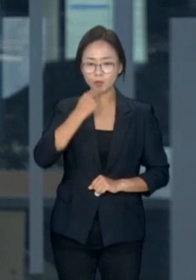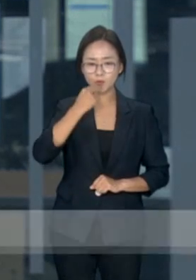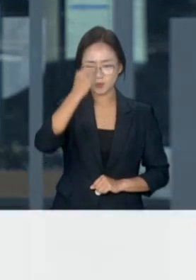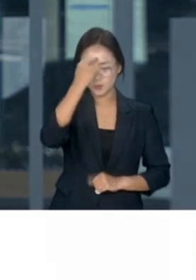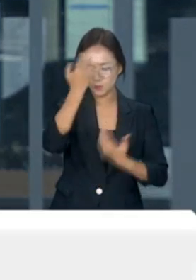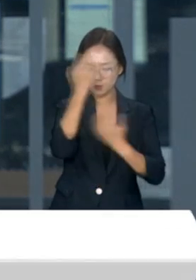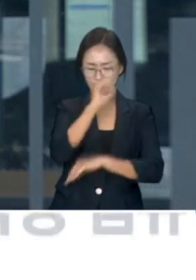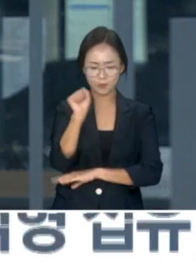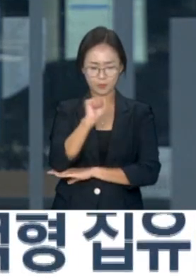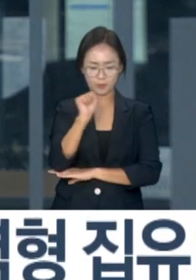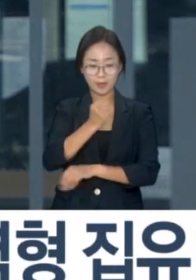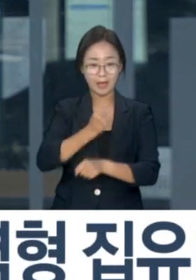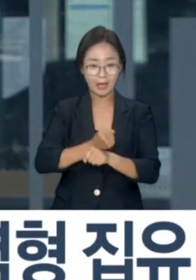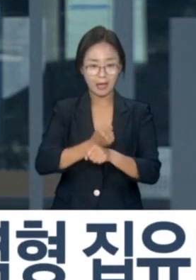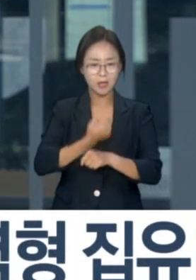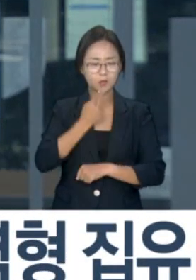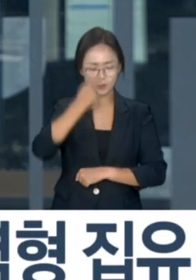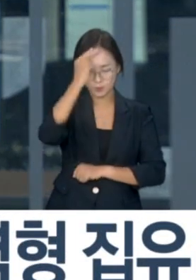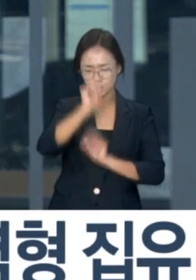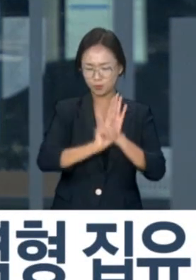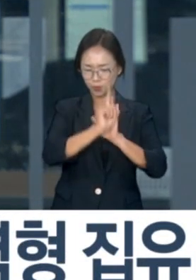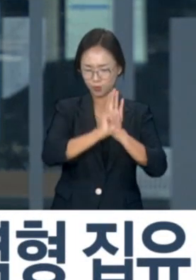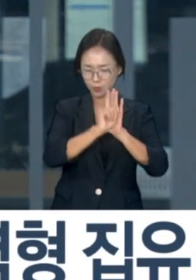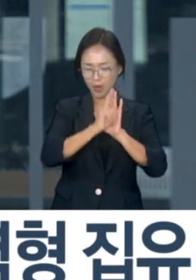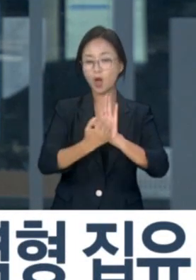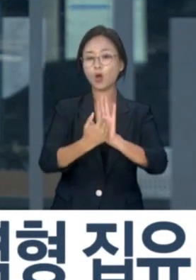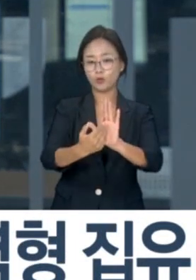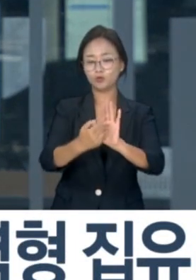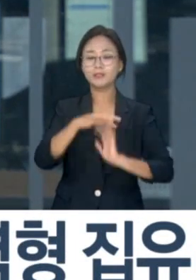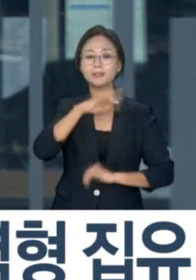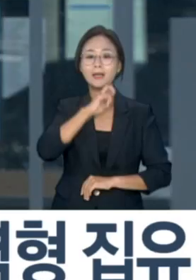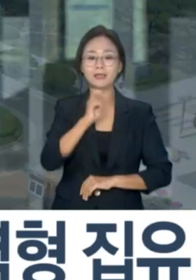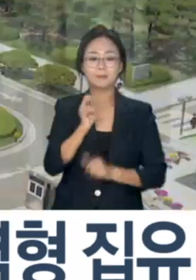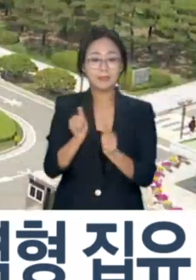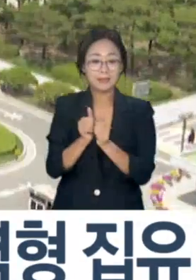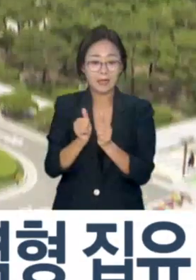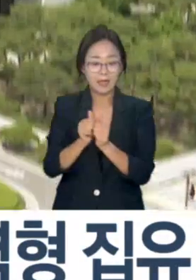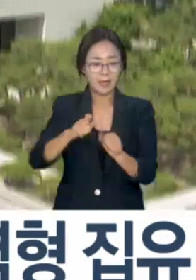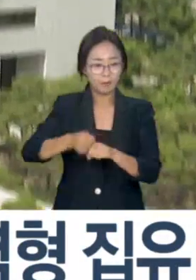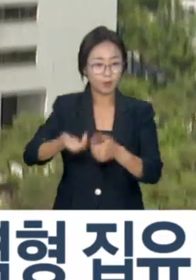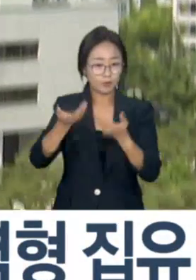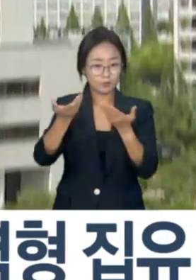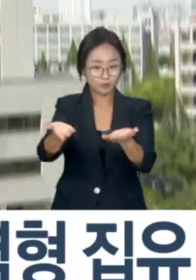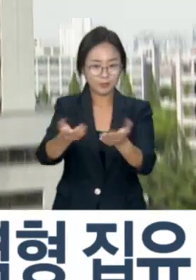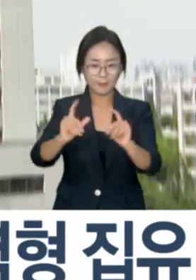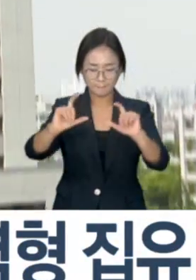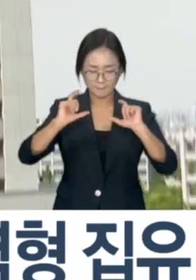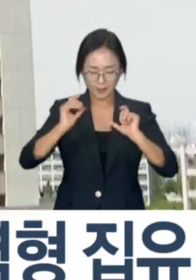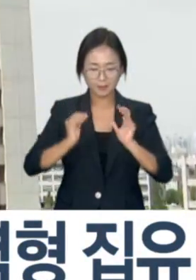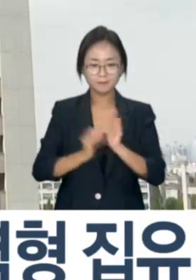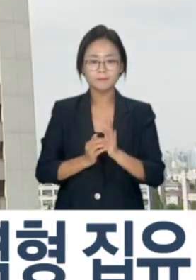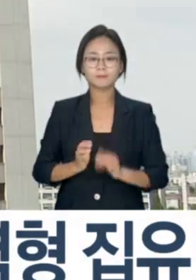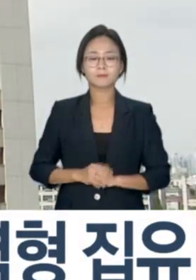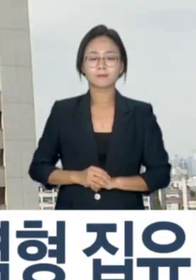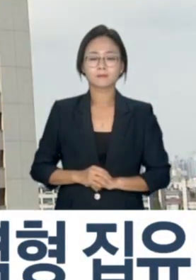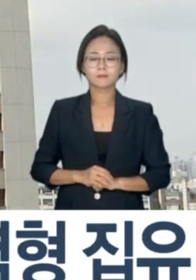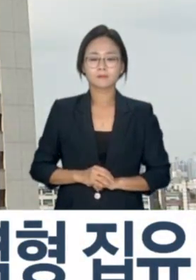음주운전 사고를 내고도 알코올 수치 측정을 거부한 20대 운전자가 징역형 집행유예를 선고받았습니다